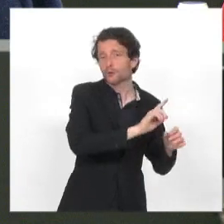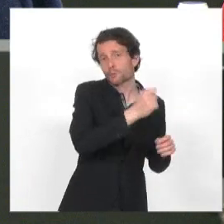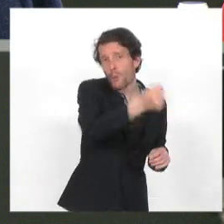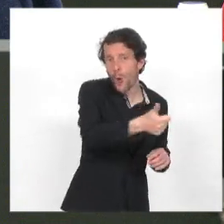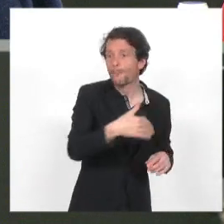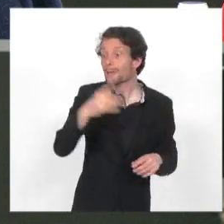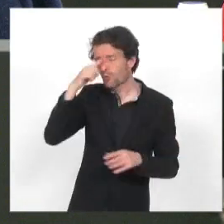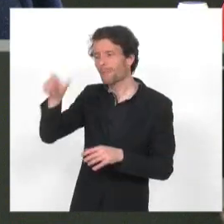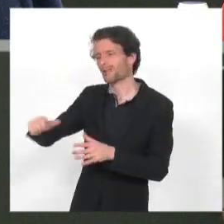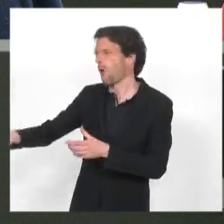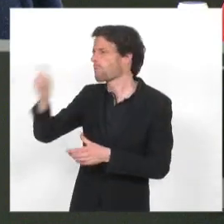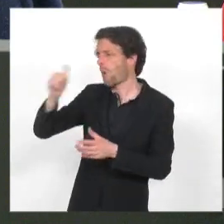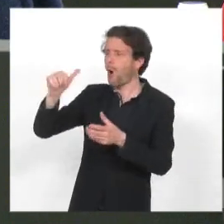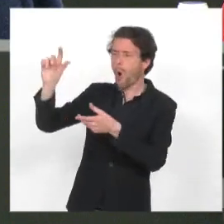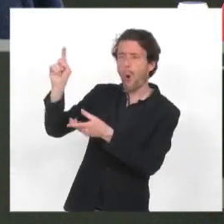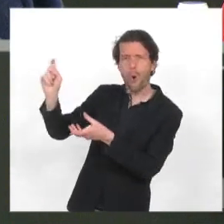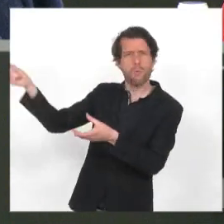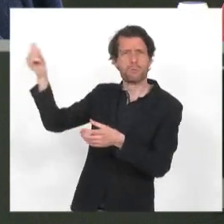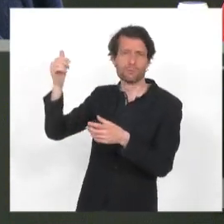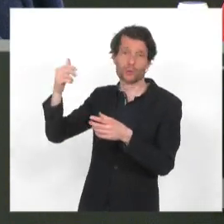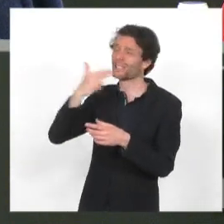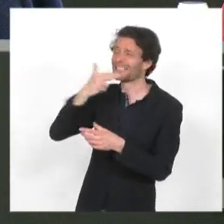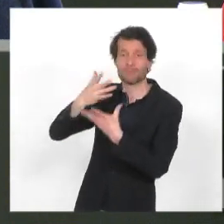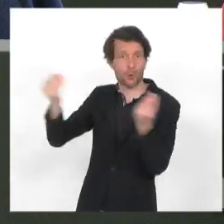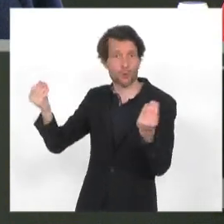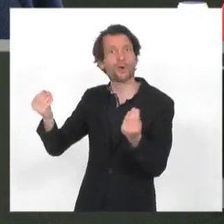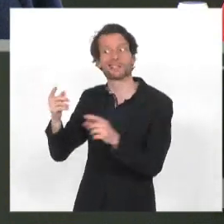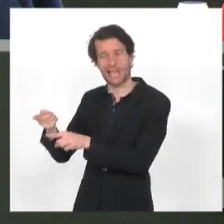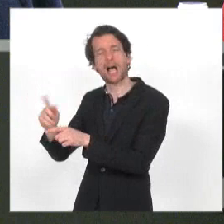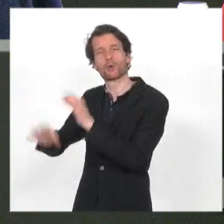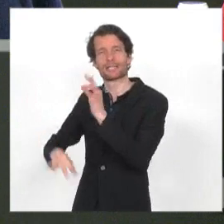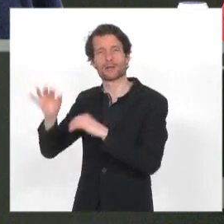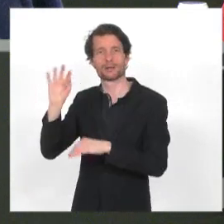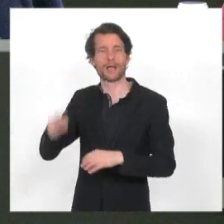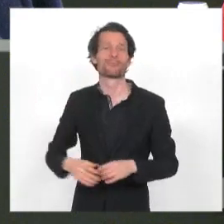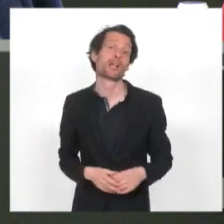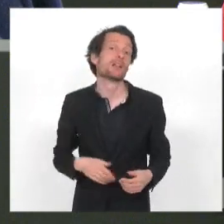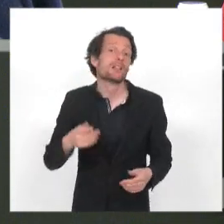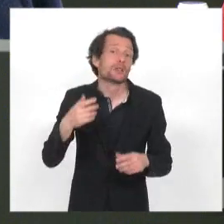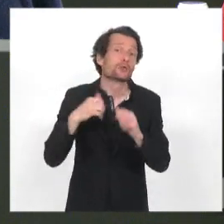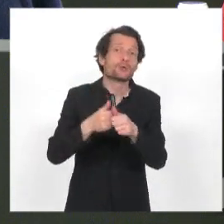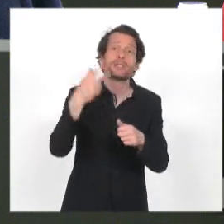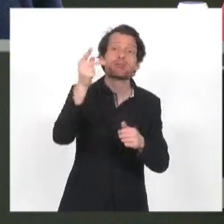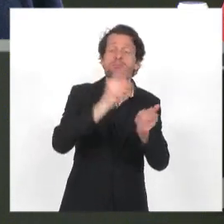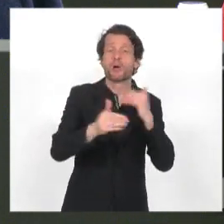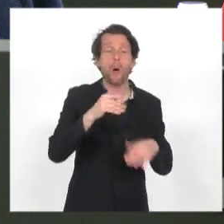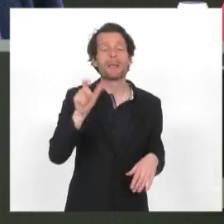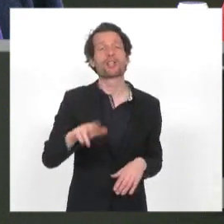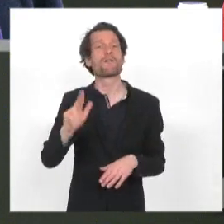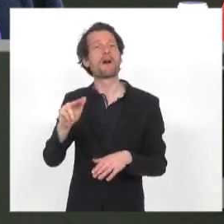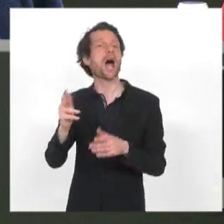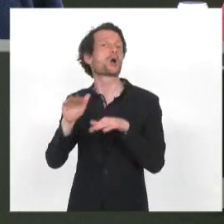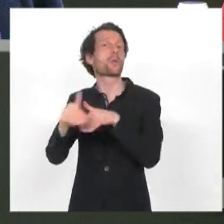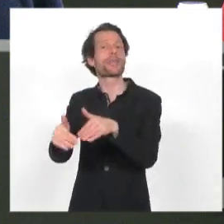gros consommateurs. Au contraire, dans votre montage, les plus riches continueront à remplir leur piscine au même tarif que l'eau qu'on utilise